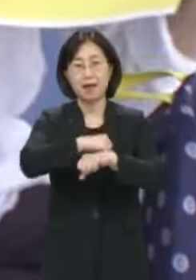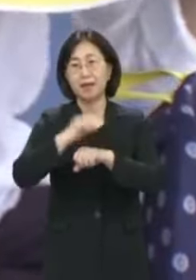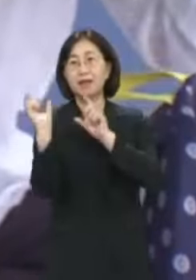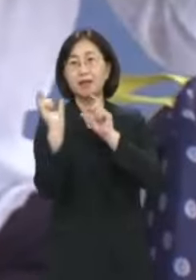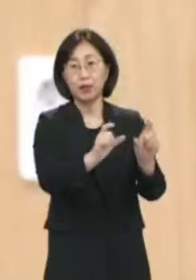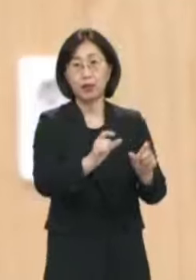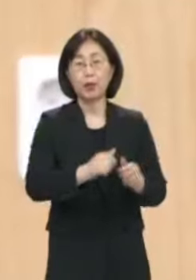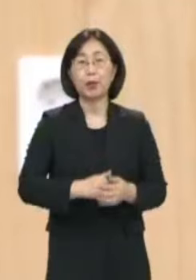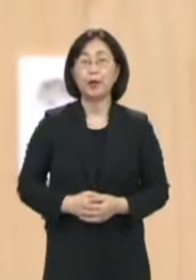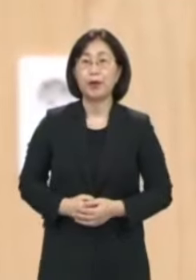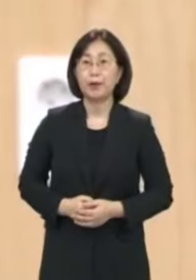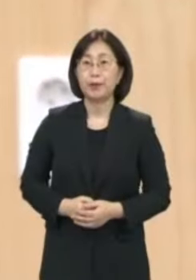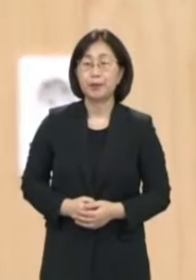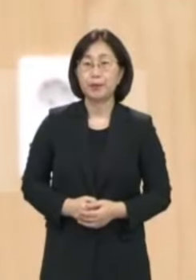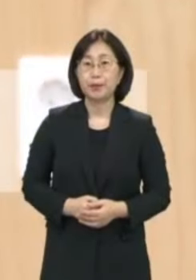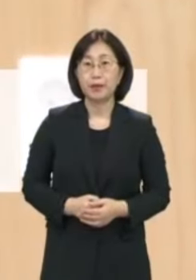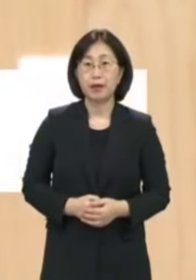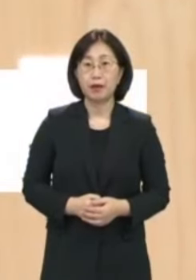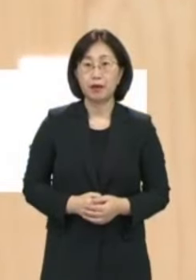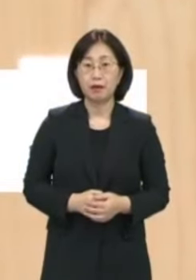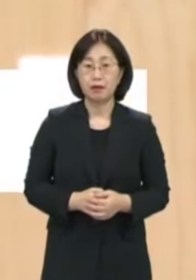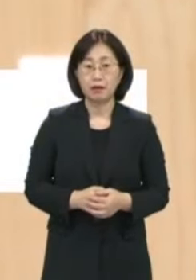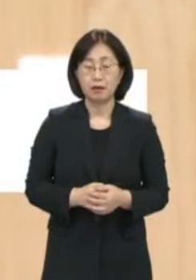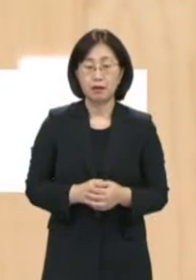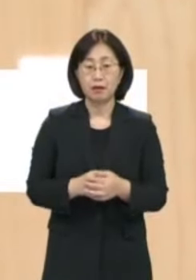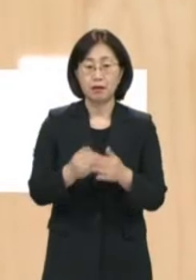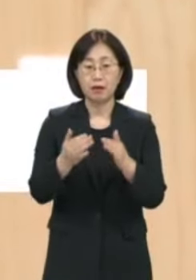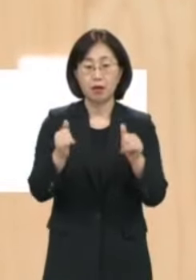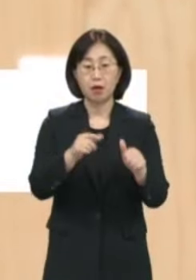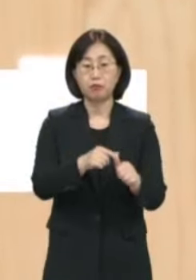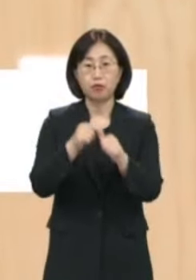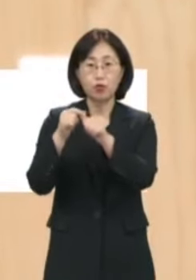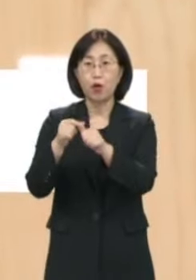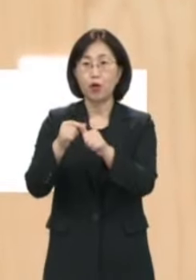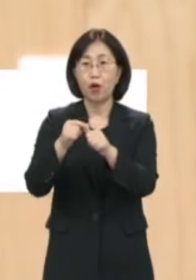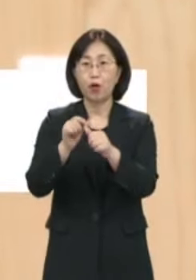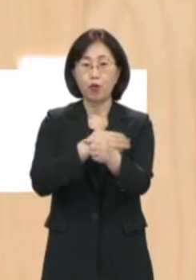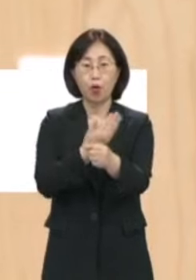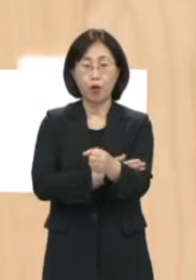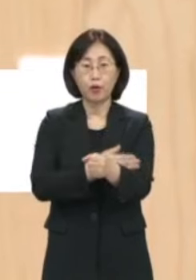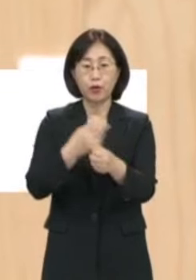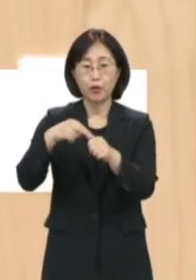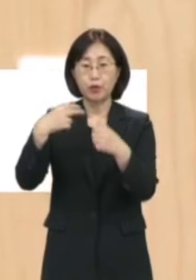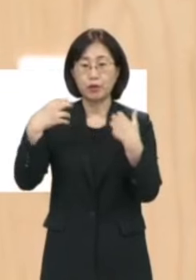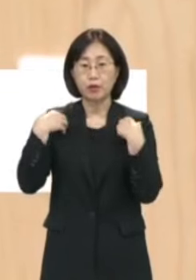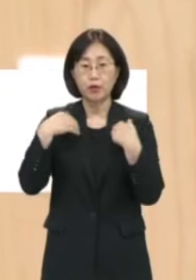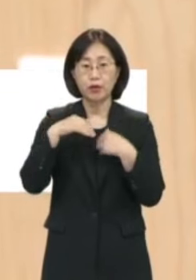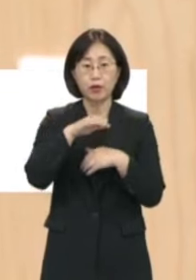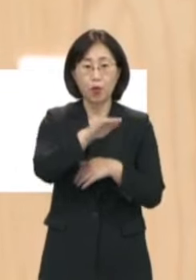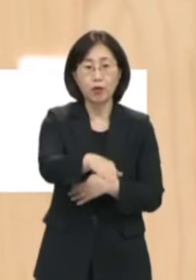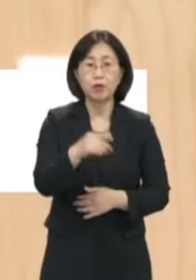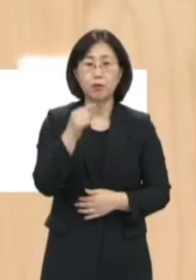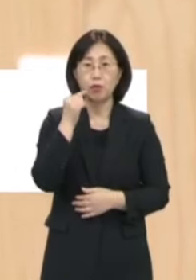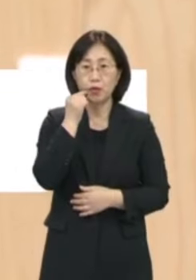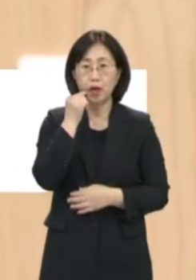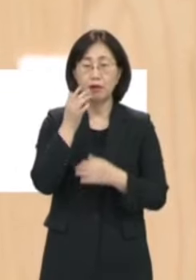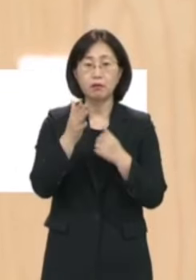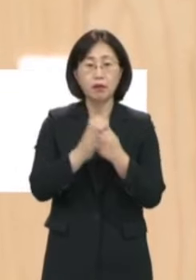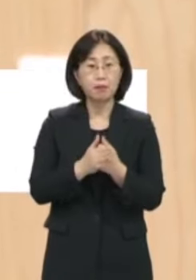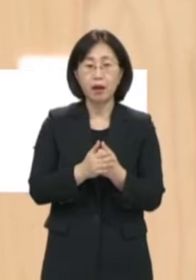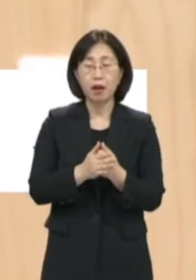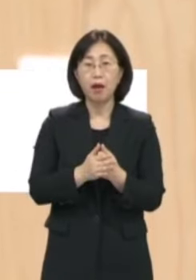겁니다. 인사권에 관련된 거기 때문에 교육청이 관여를 할 수 없는 부분이다 라고 얘기를 해서